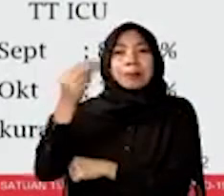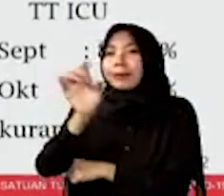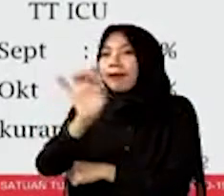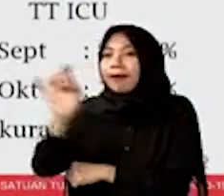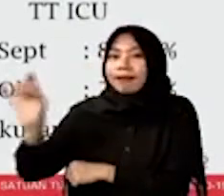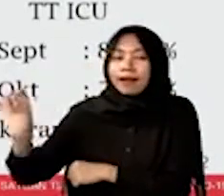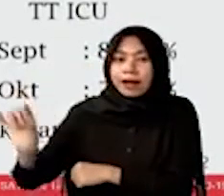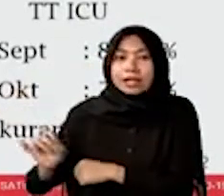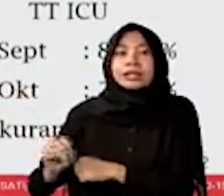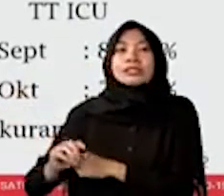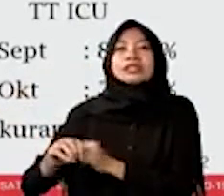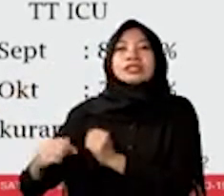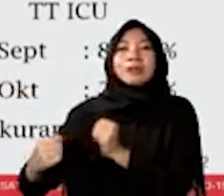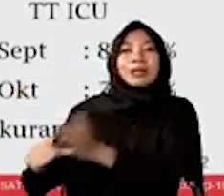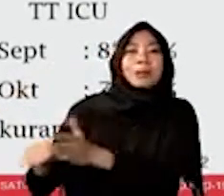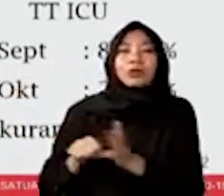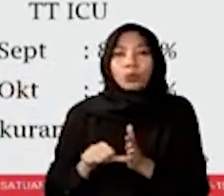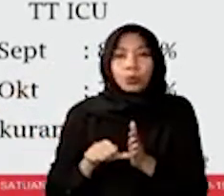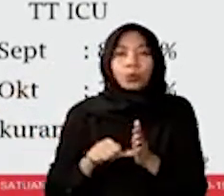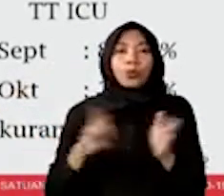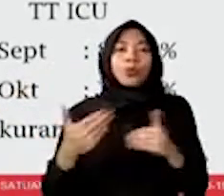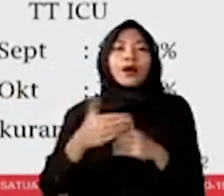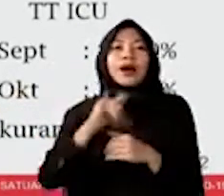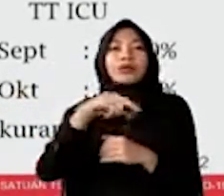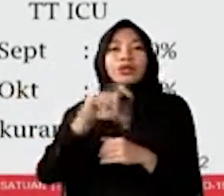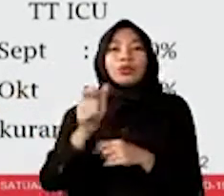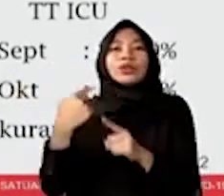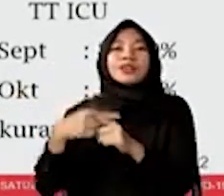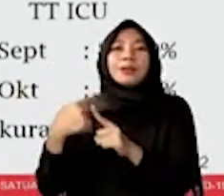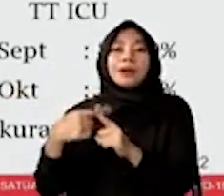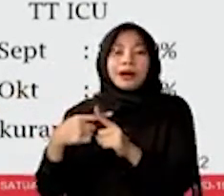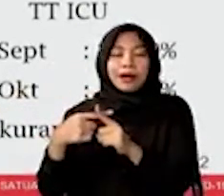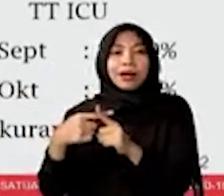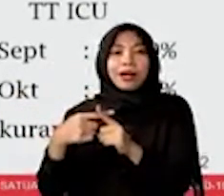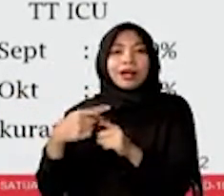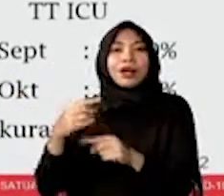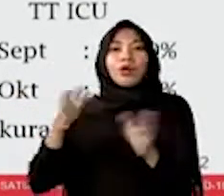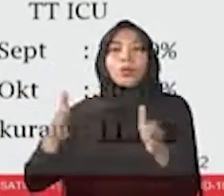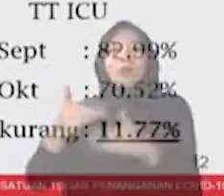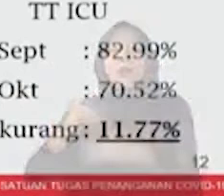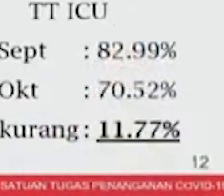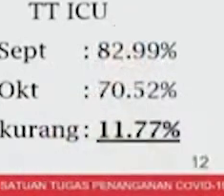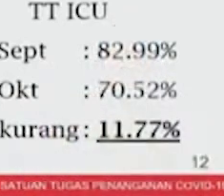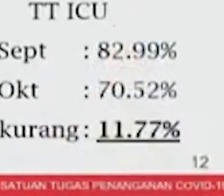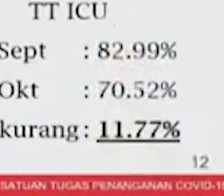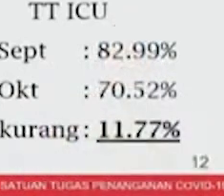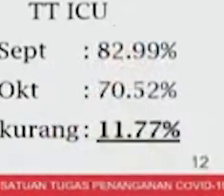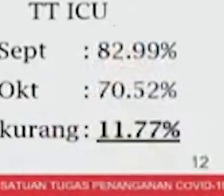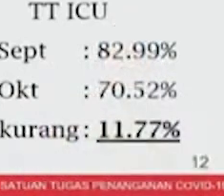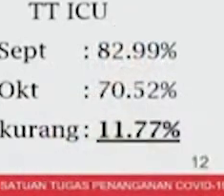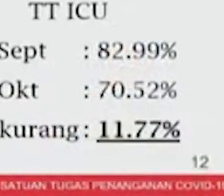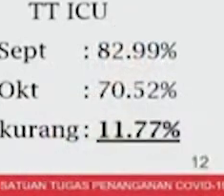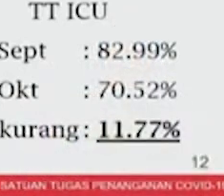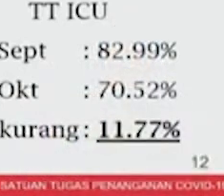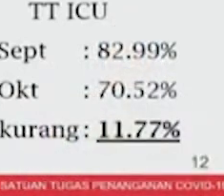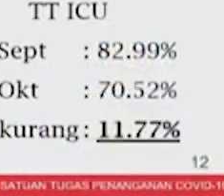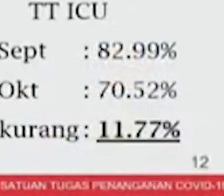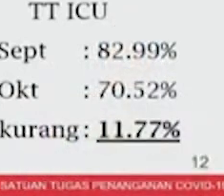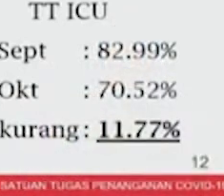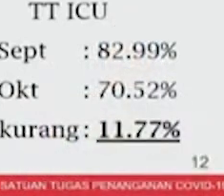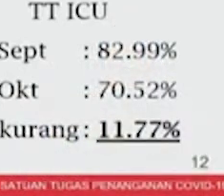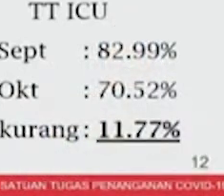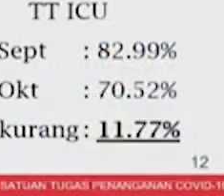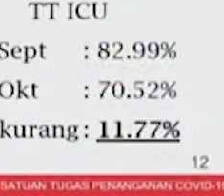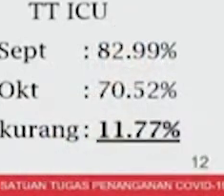lain mendukung untuk penambahan sejumlah ee Icu yang ada di rumah sakit rujukan di Jakarta sehingga sekarang kita